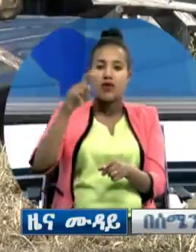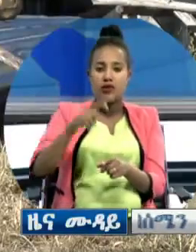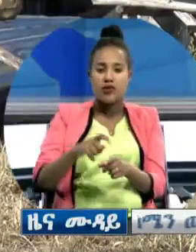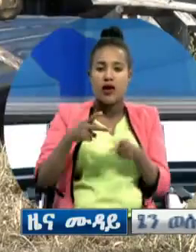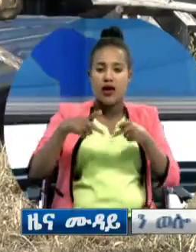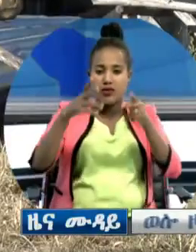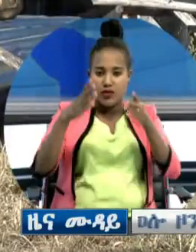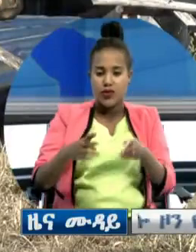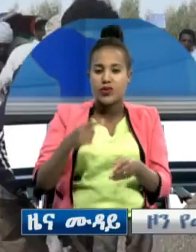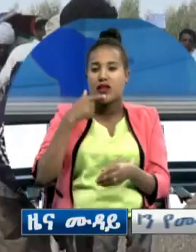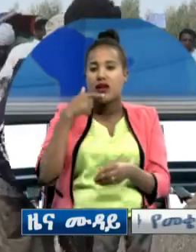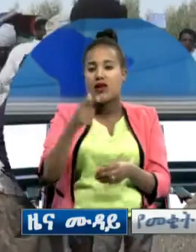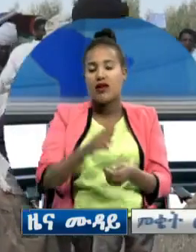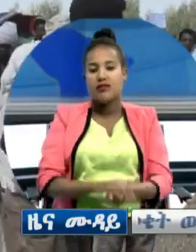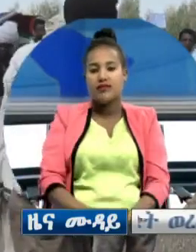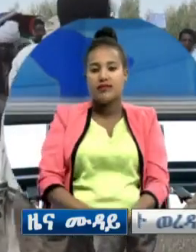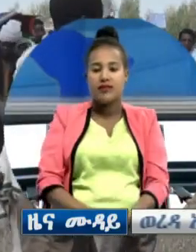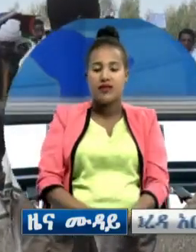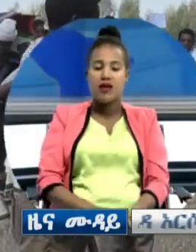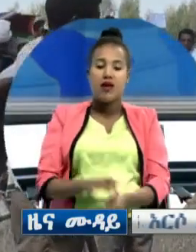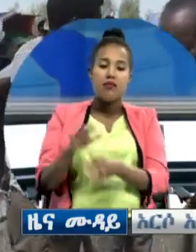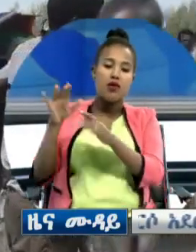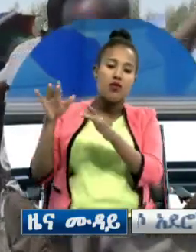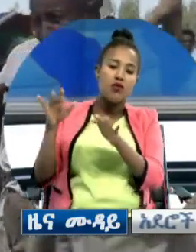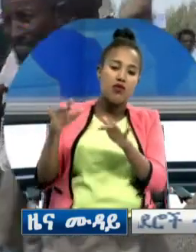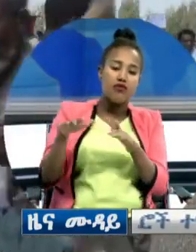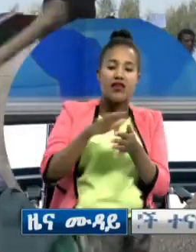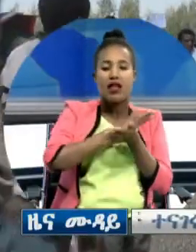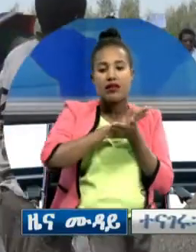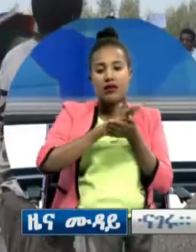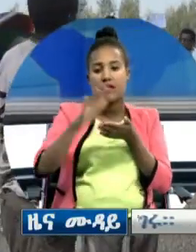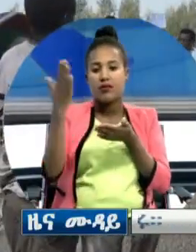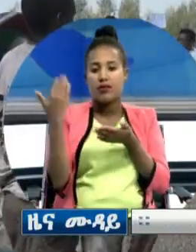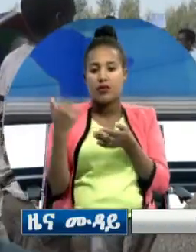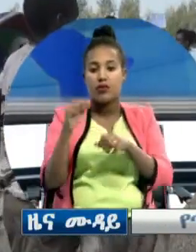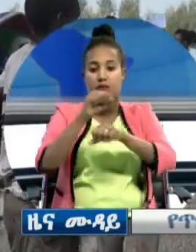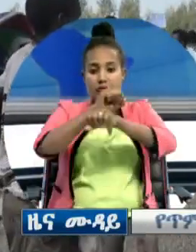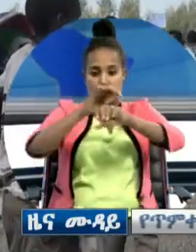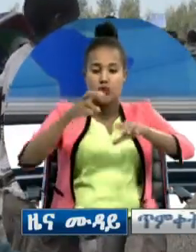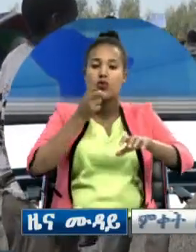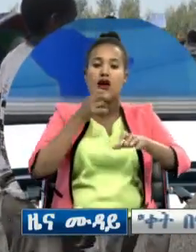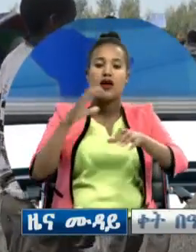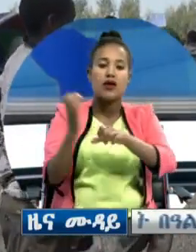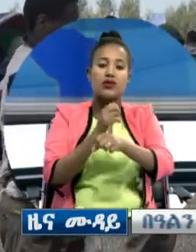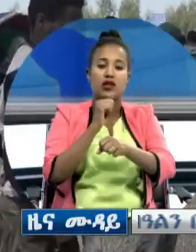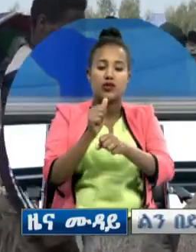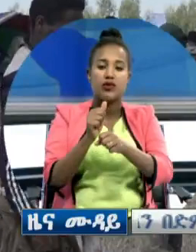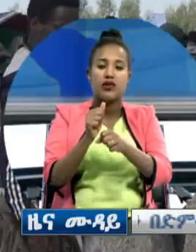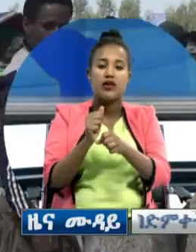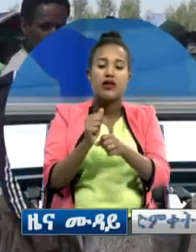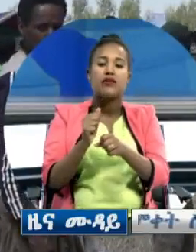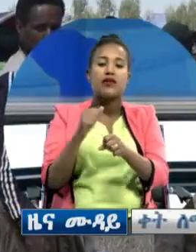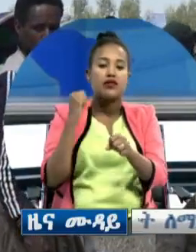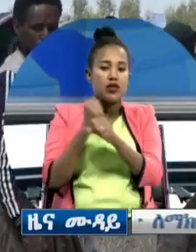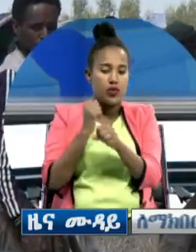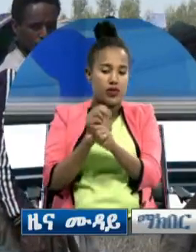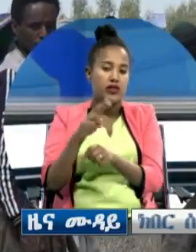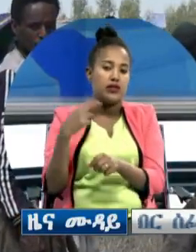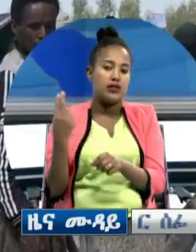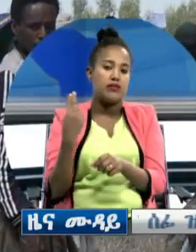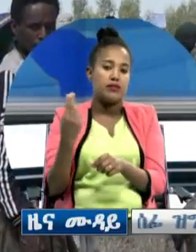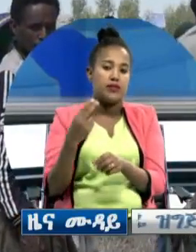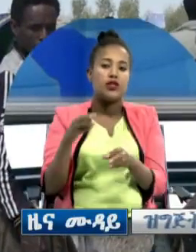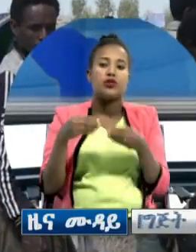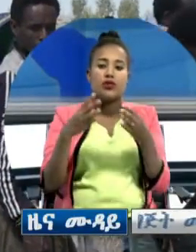አርሶ አደሮቹ ተናግረዋል። በጎርፍ እየታጠቡ የነበሩት መሬቶች ውሃ እንዳይወስዳቸው በጥራት የተሰሩት መሬቶች ጥቅም እየሰጡ ነው።